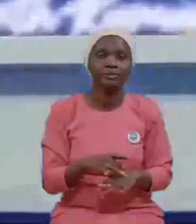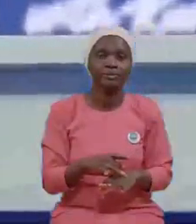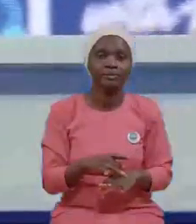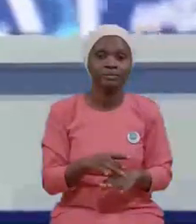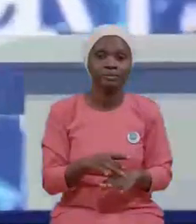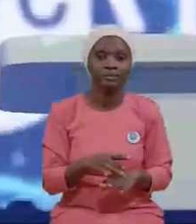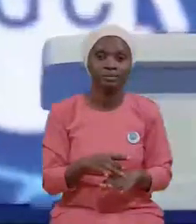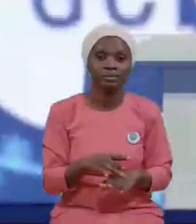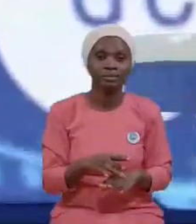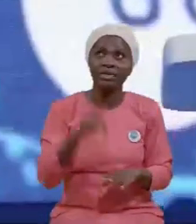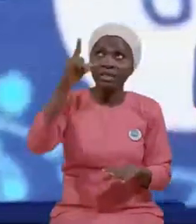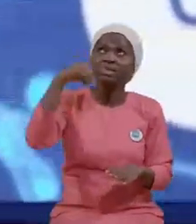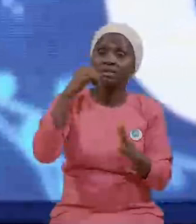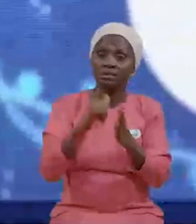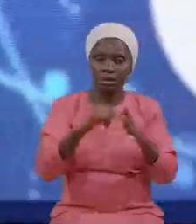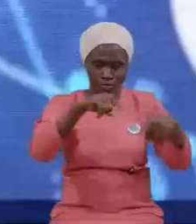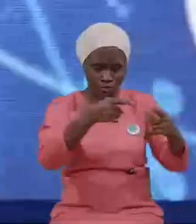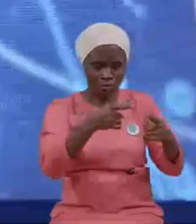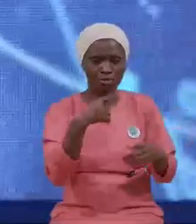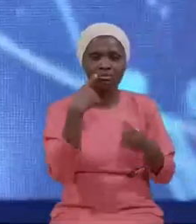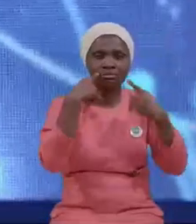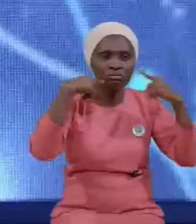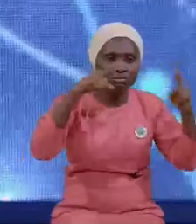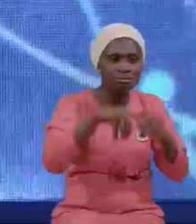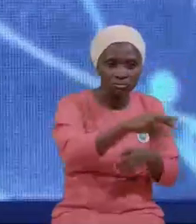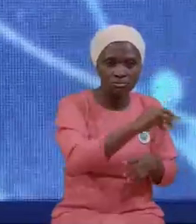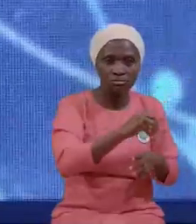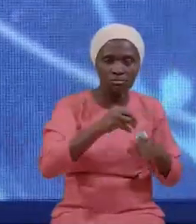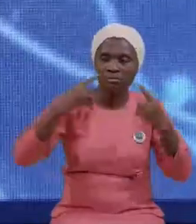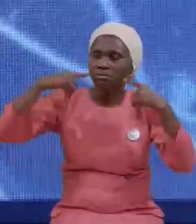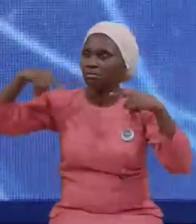Il a dit, va dire à tout homme, à chaque femme.